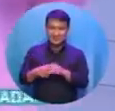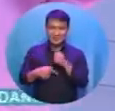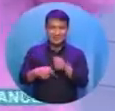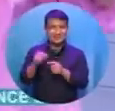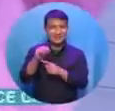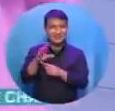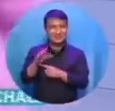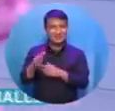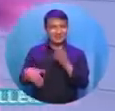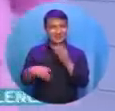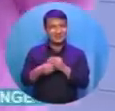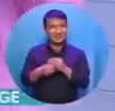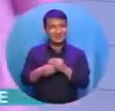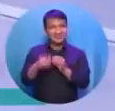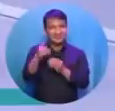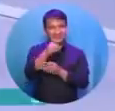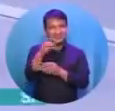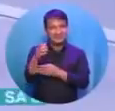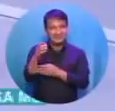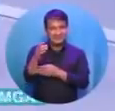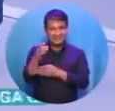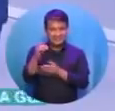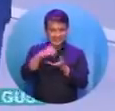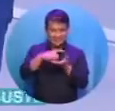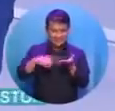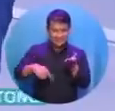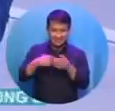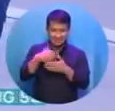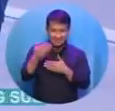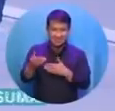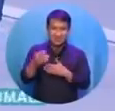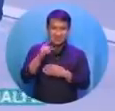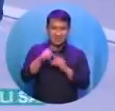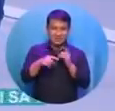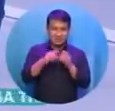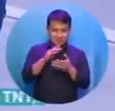Signal, meron ka agad 100 pesos discount. May promo pa yan na